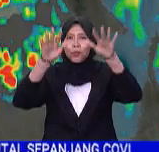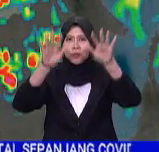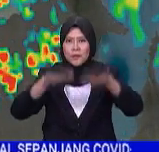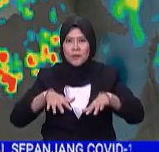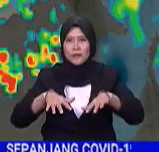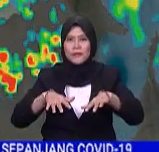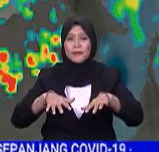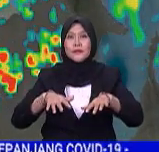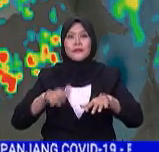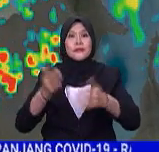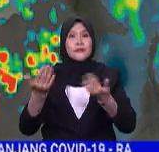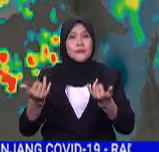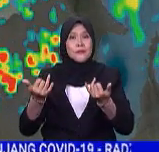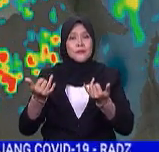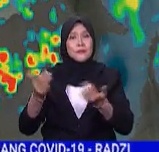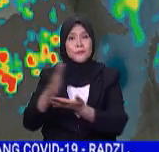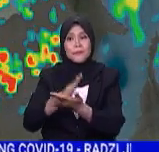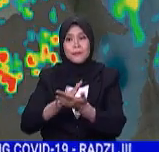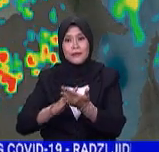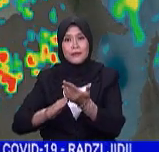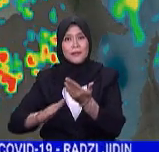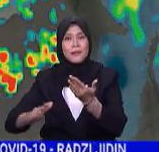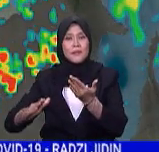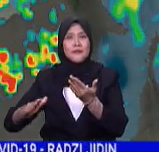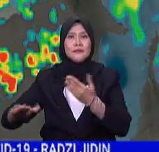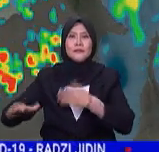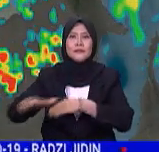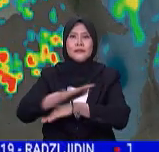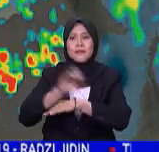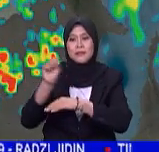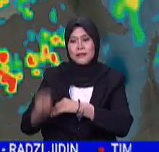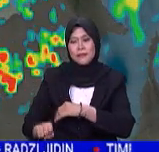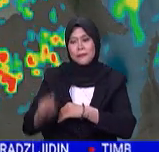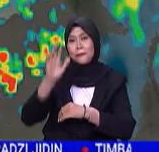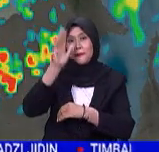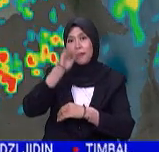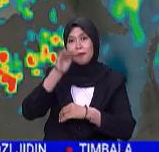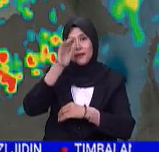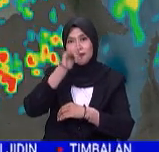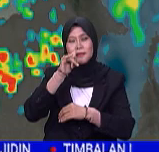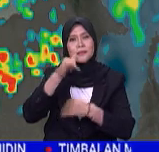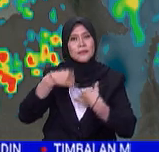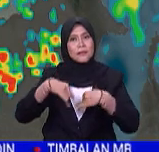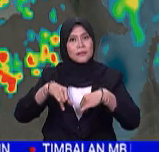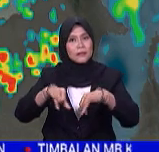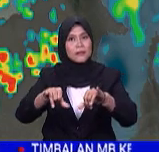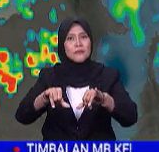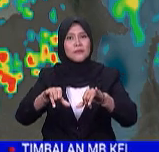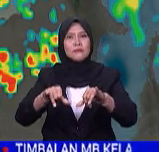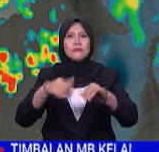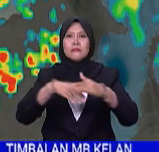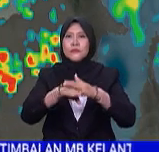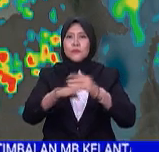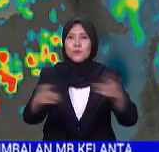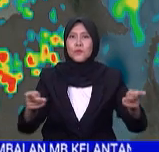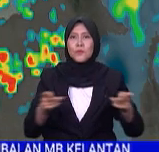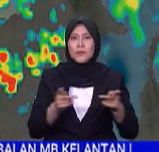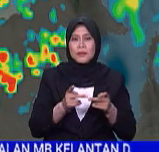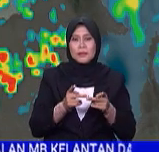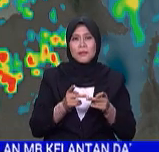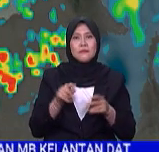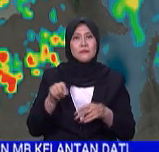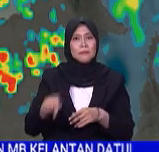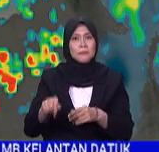masih lagi boleh berlaku terutamanya melibatkan bahagian perairan Selat Melaka yang dijangka masih lagi boleh bergerak masuk ke kawasan